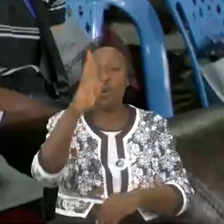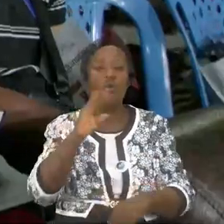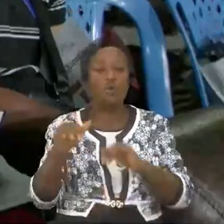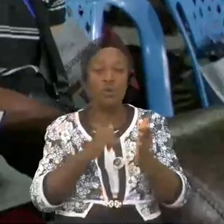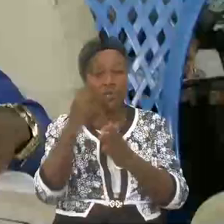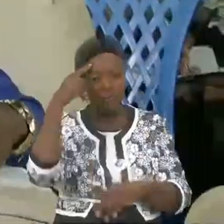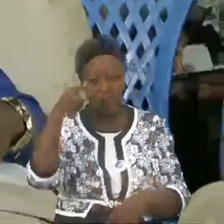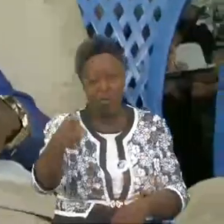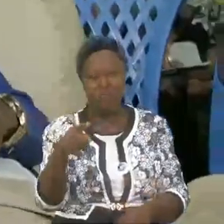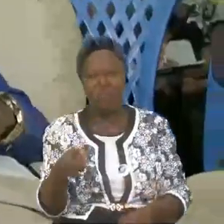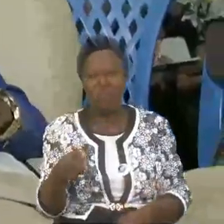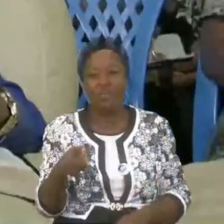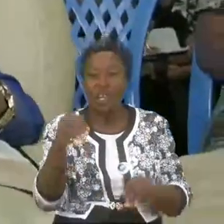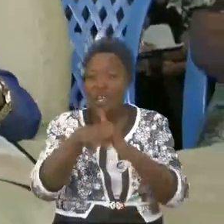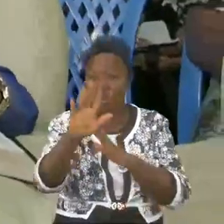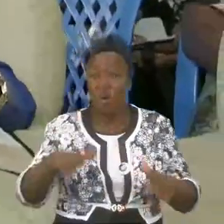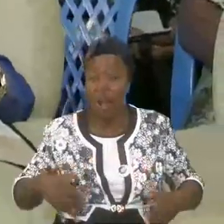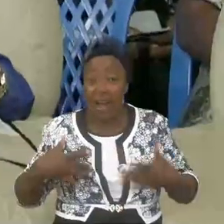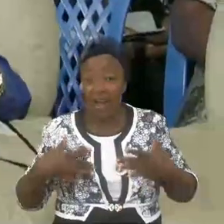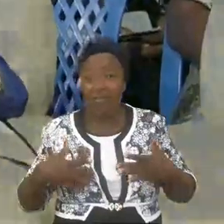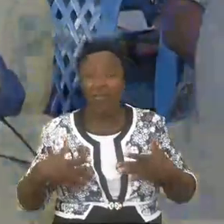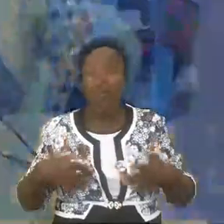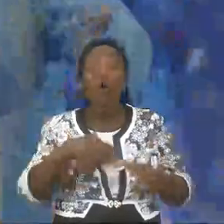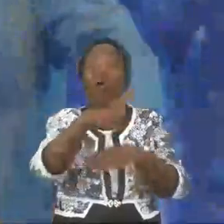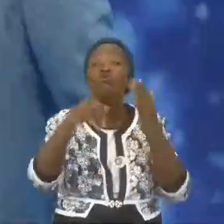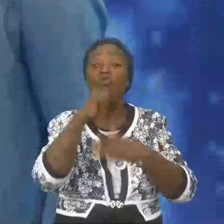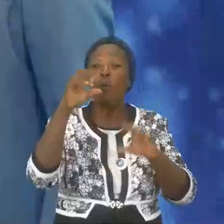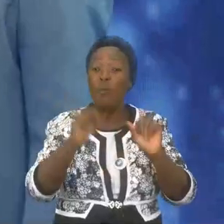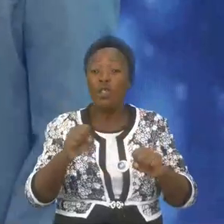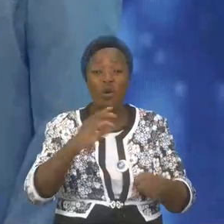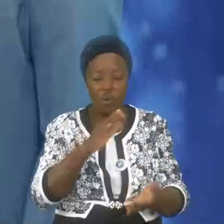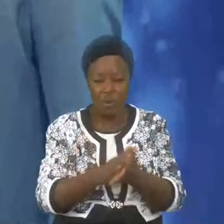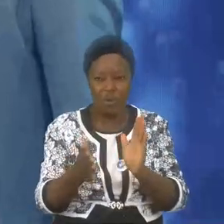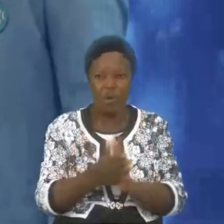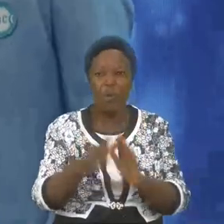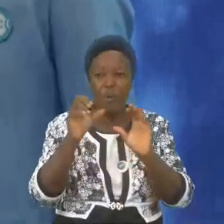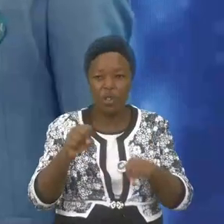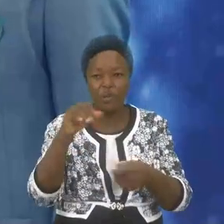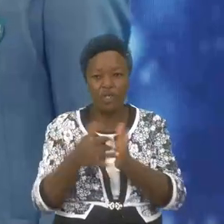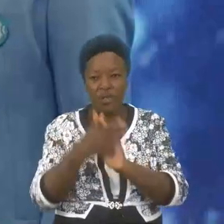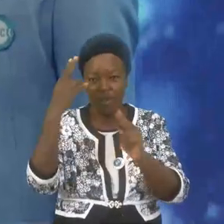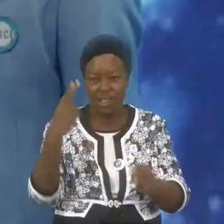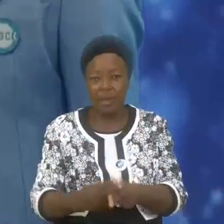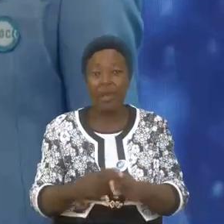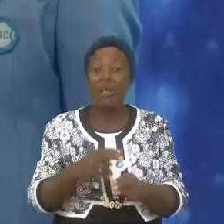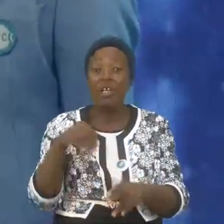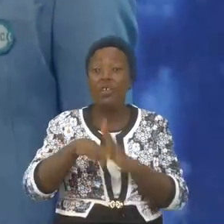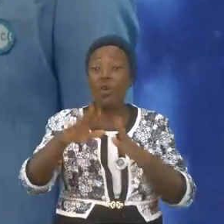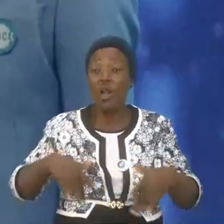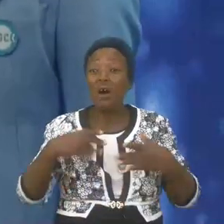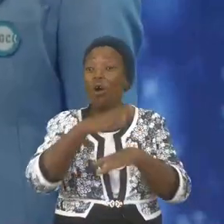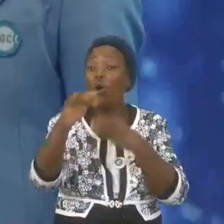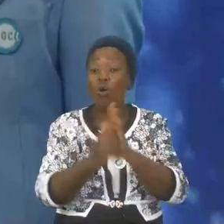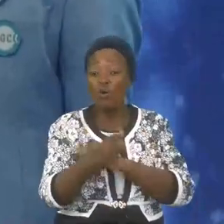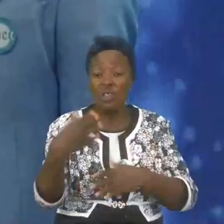le fera. Dans ta vie, l'impossibilité sera possible. Dans ta vie, toutes ces